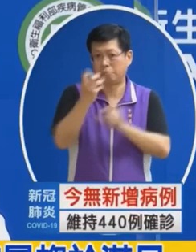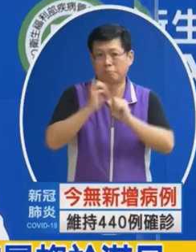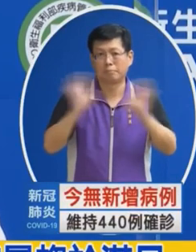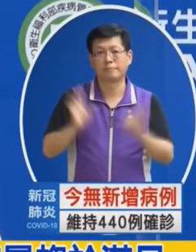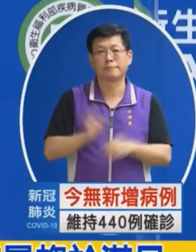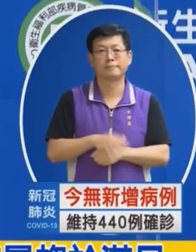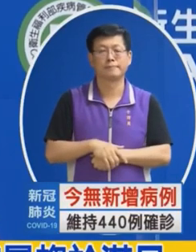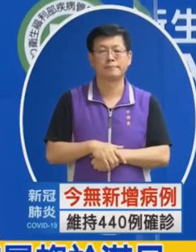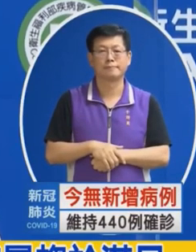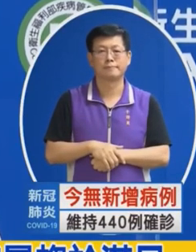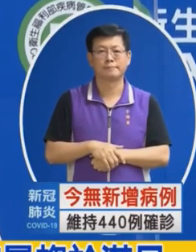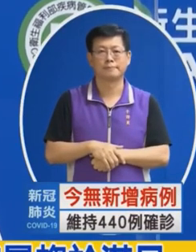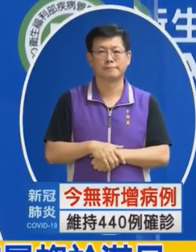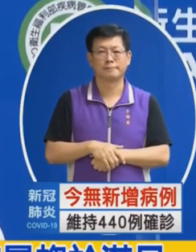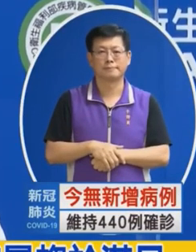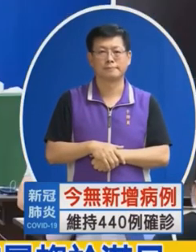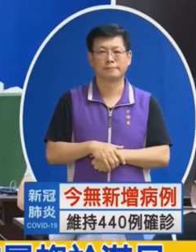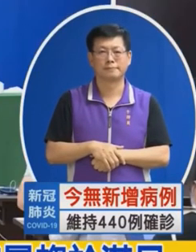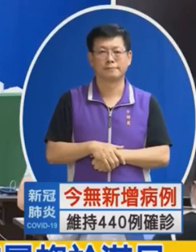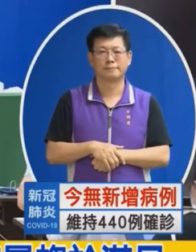家来公布。